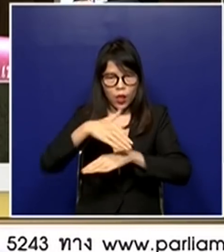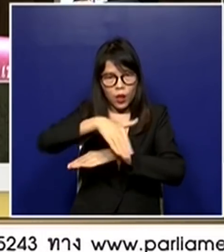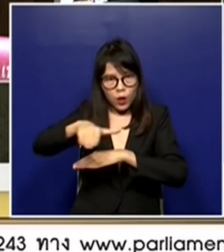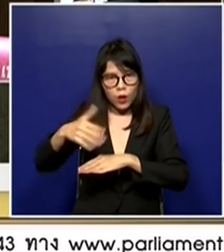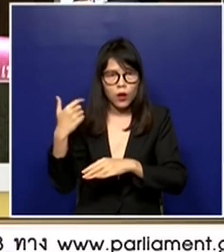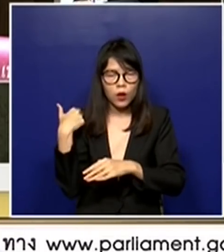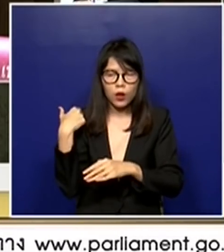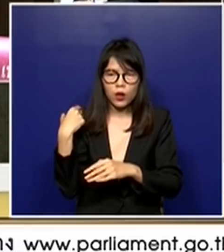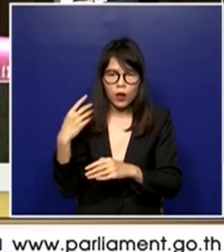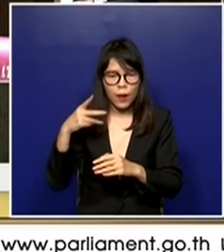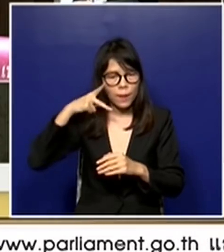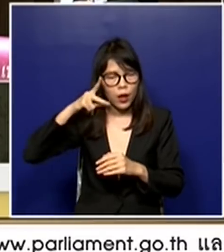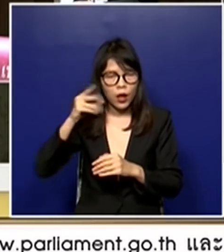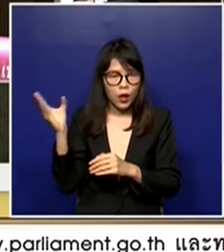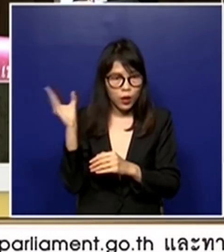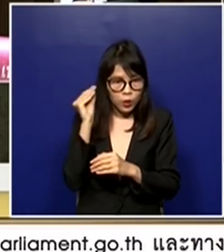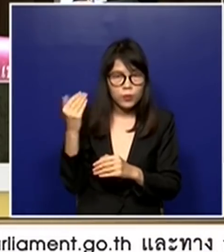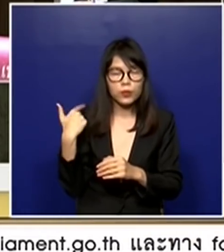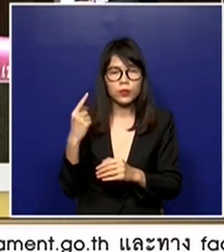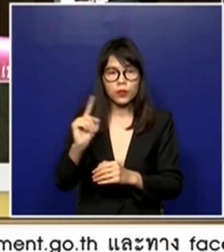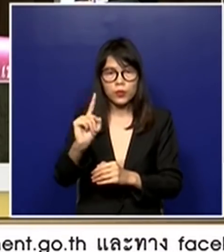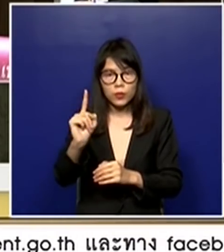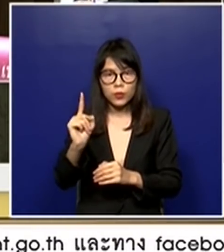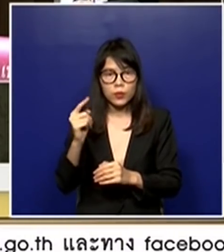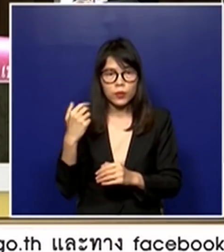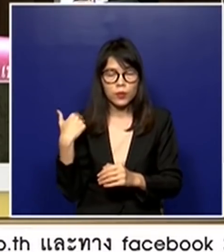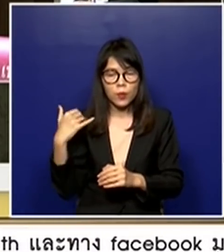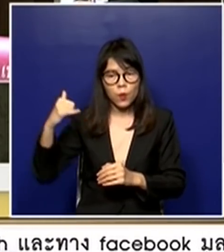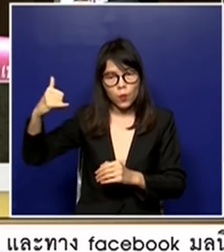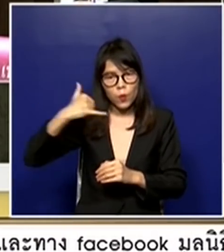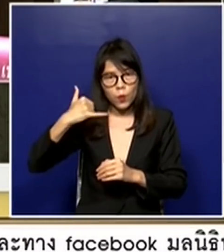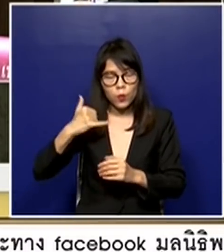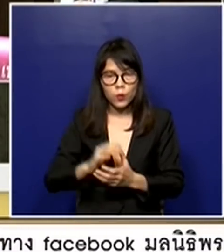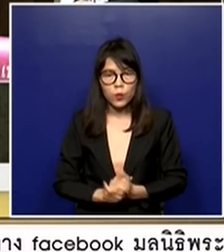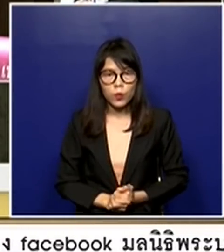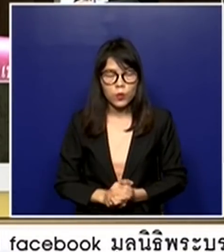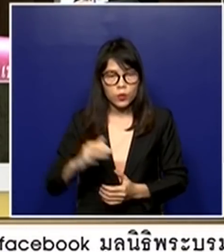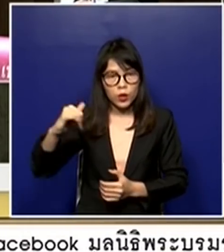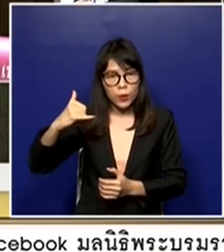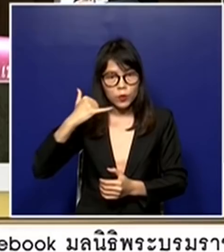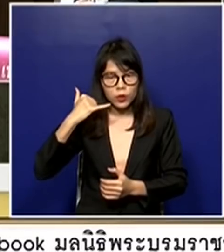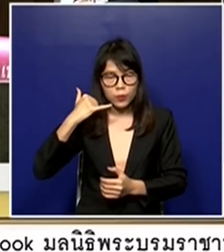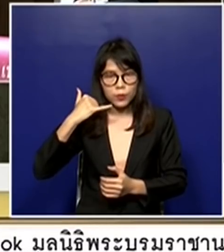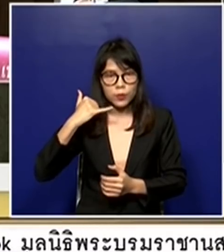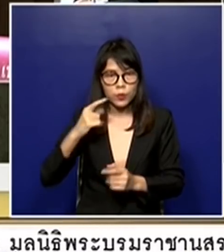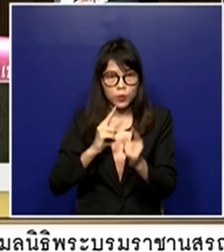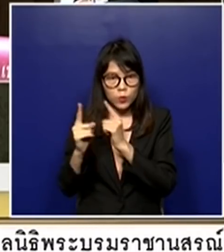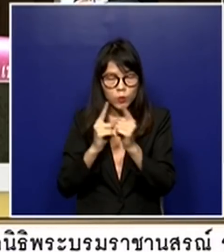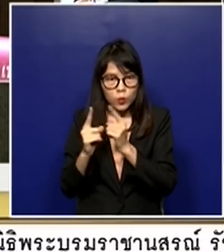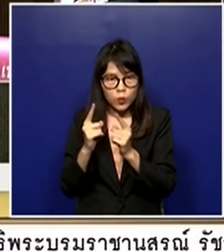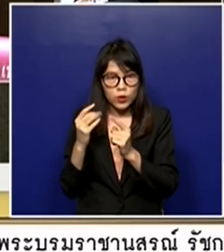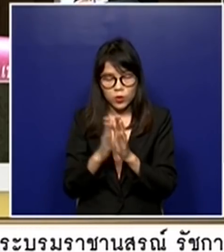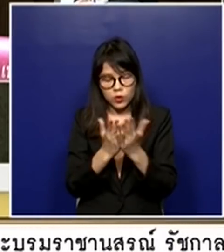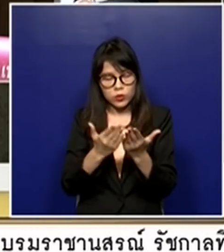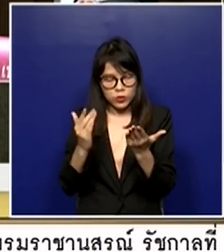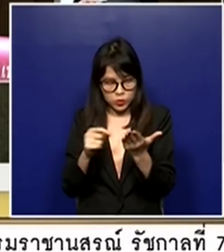านผู้นำฝ่ายค้านนะครับท่านได้รับโทรศัพท์จากดูไบนะครับก็ต้องให้บรรจุมาให้ได้นะครับ